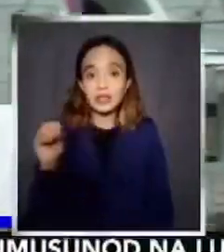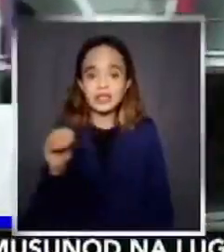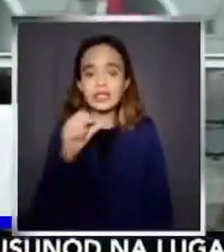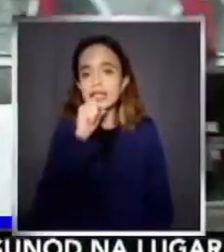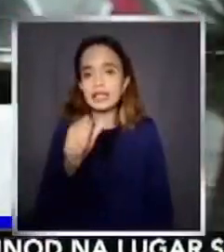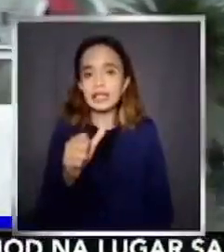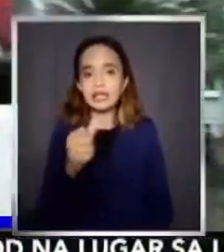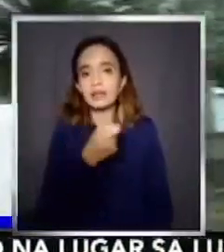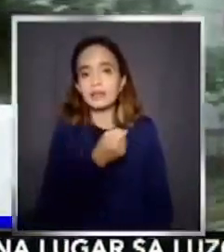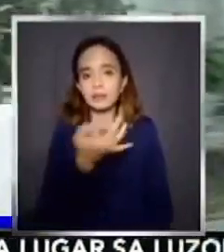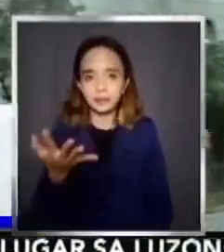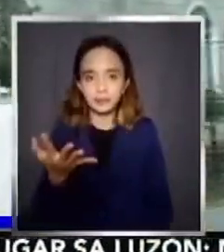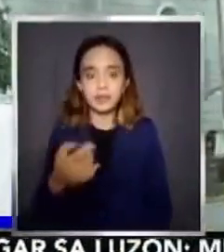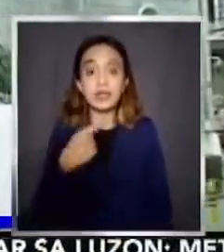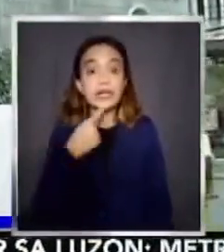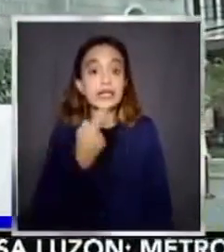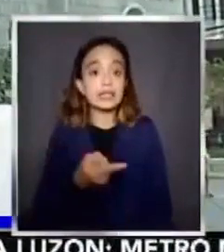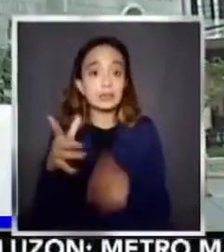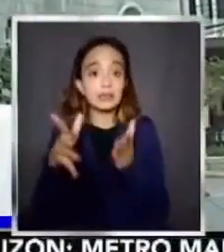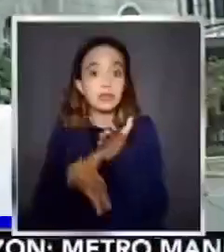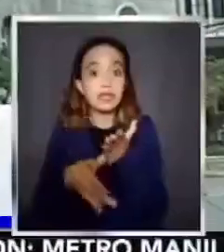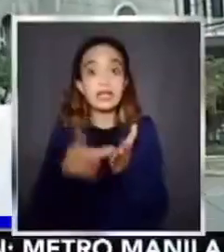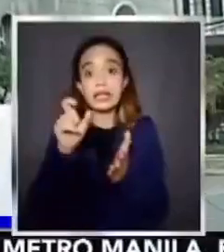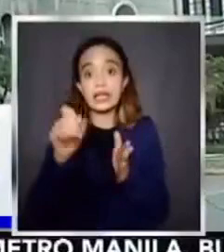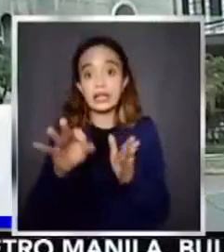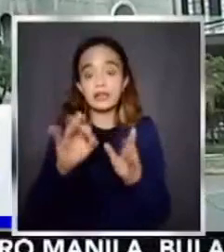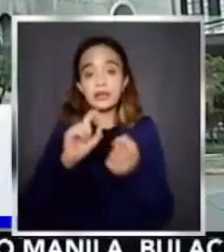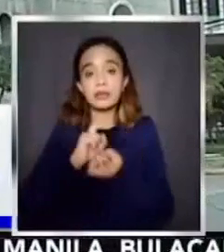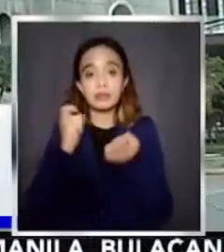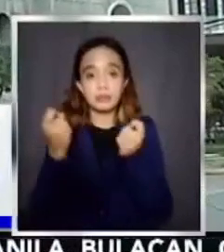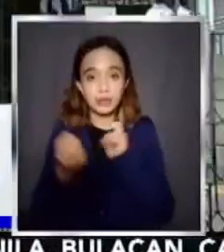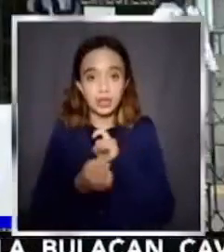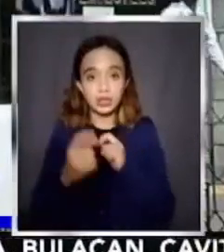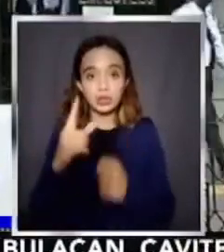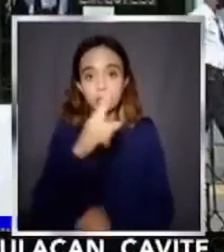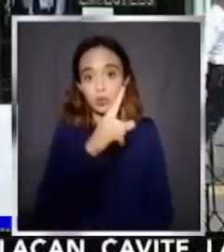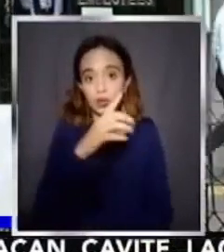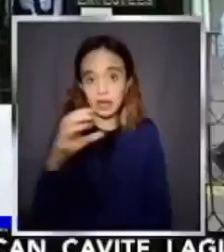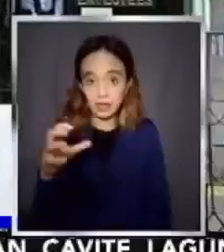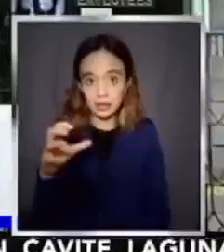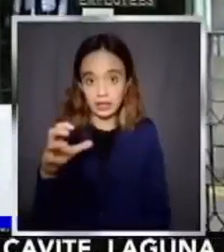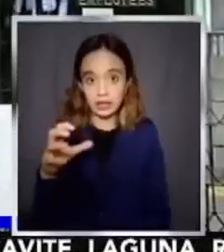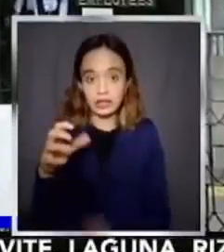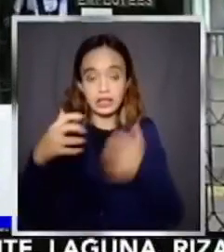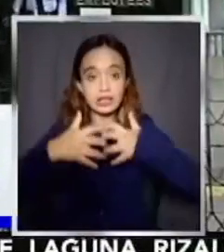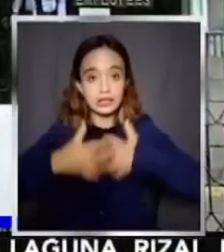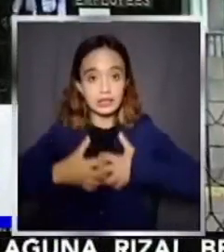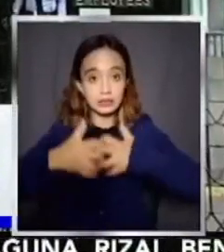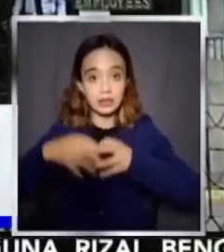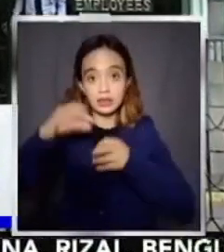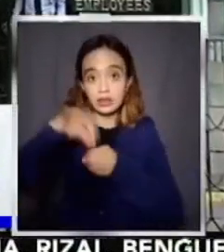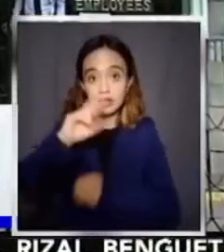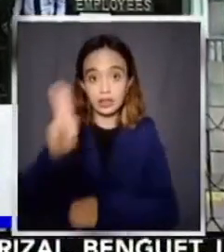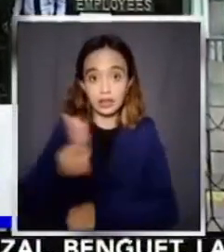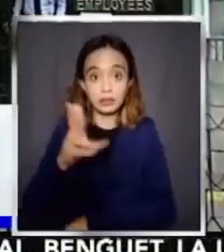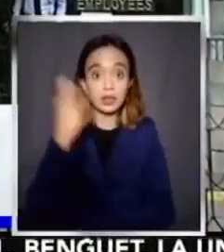sa COMELEC, kung papalitan man ang mahigit 100,000 VCM na ginamit noong eleksyon, hindi iyon